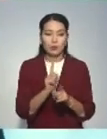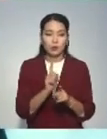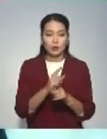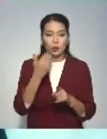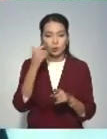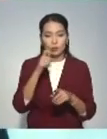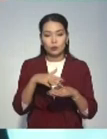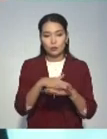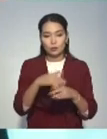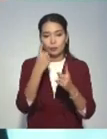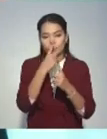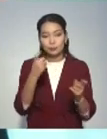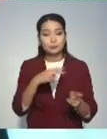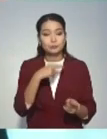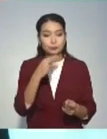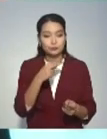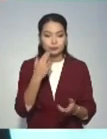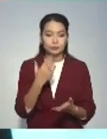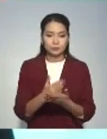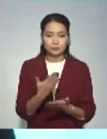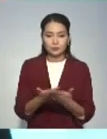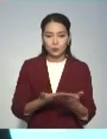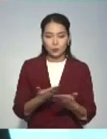өз сұлулығыңды сақта деп кеңес